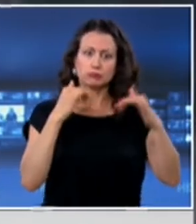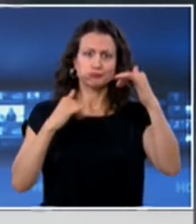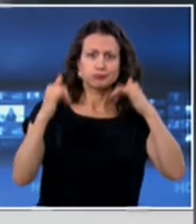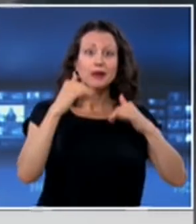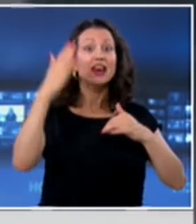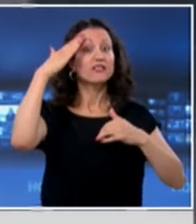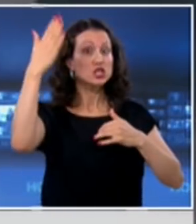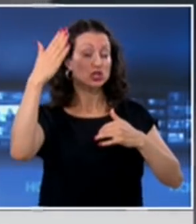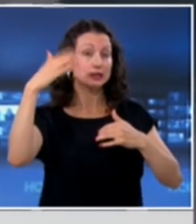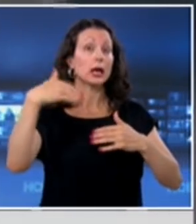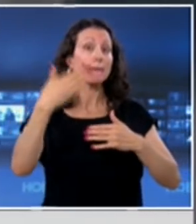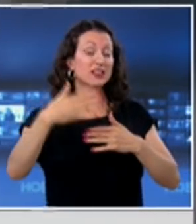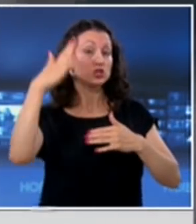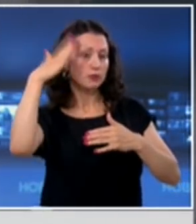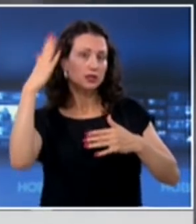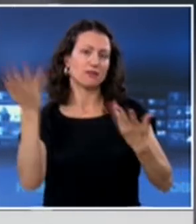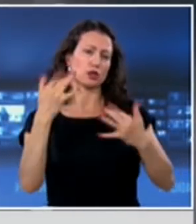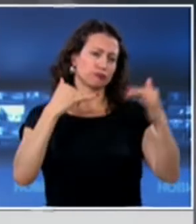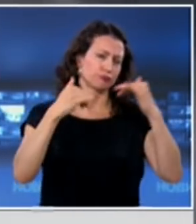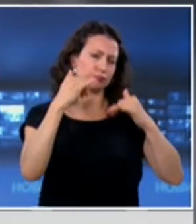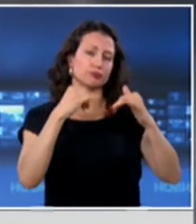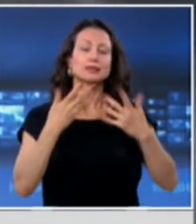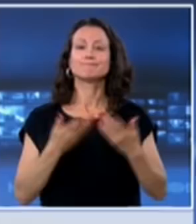са обсъдили ситуацията по телефона.